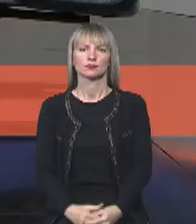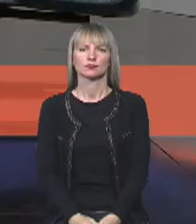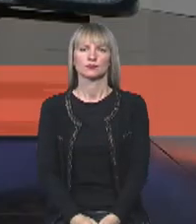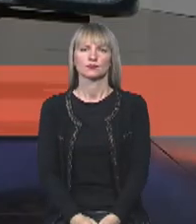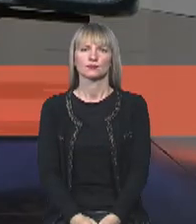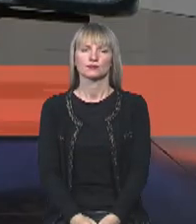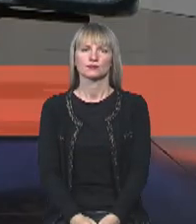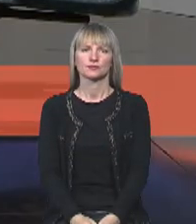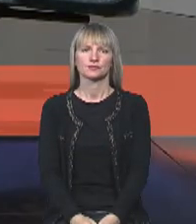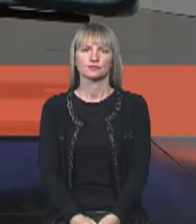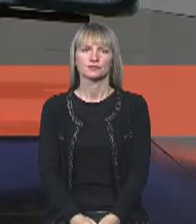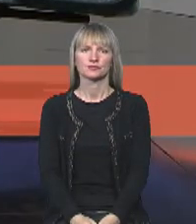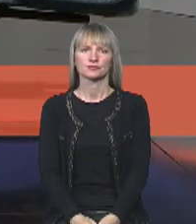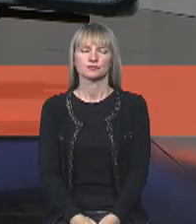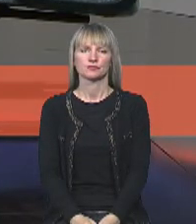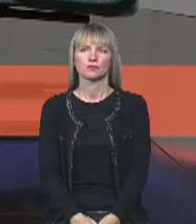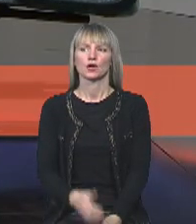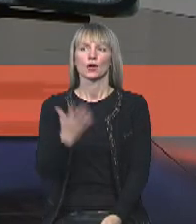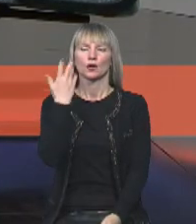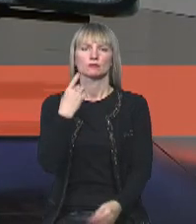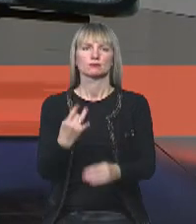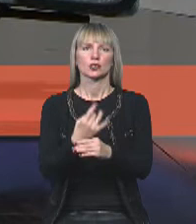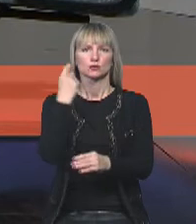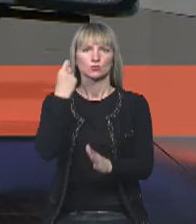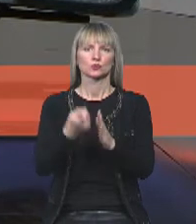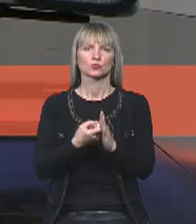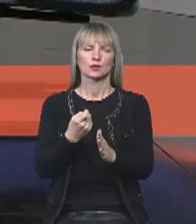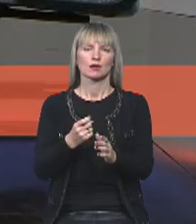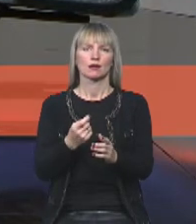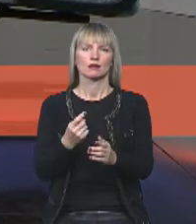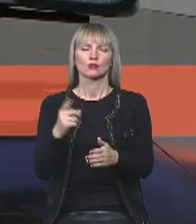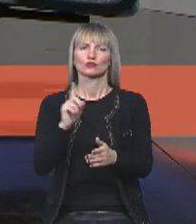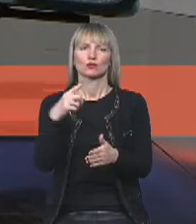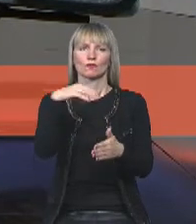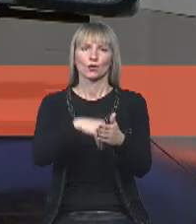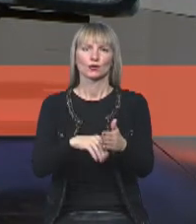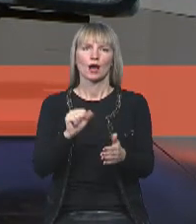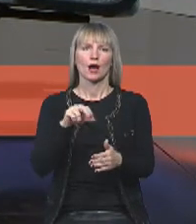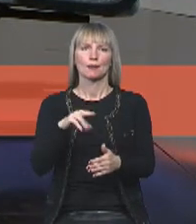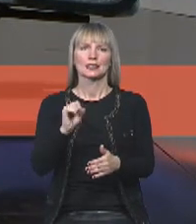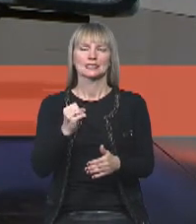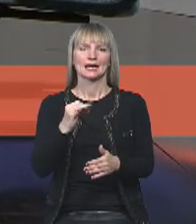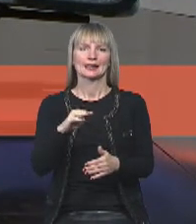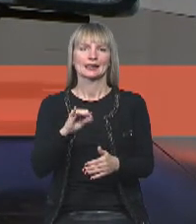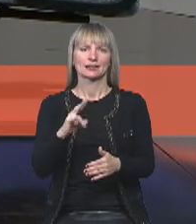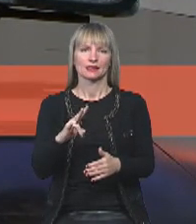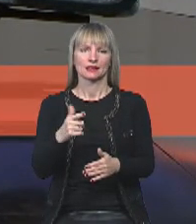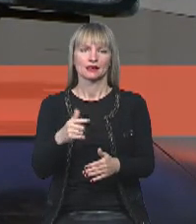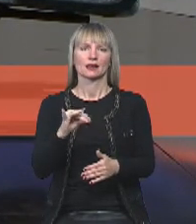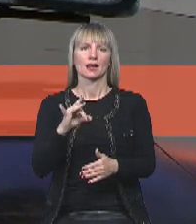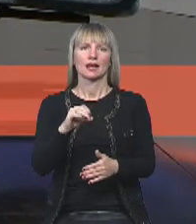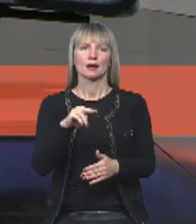Катю, ну, коли вперше дізналася значення апсайклінг і рециклінг, і Олю сказала гарно,